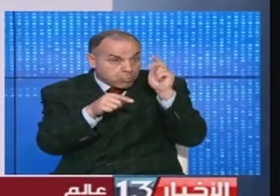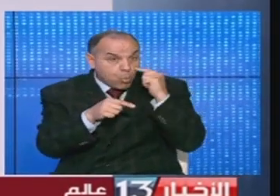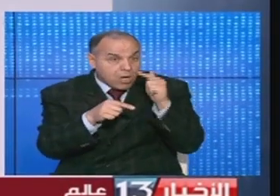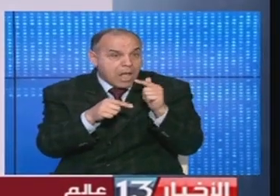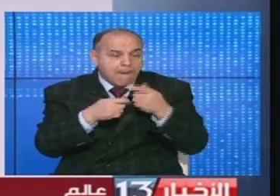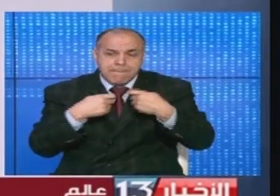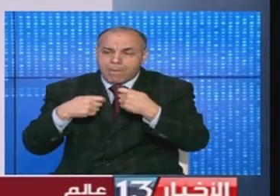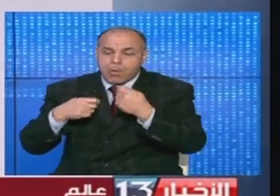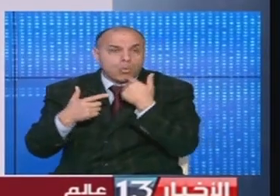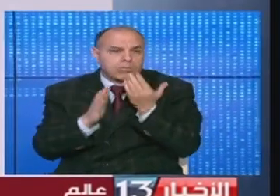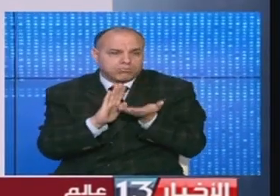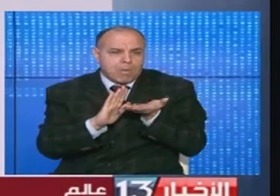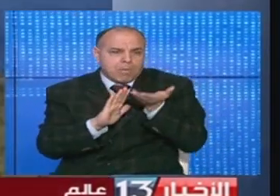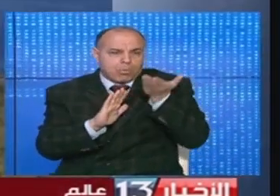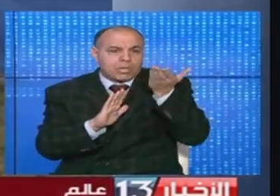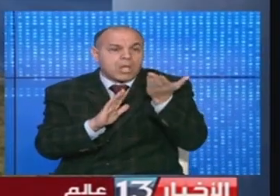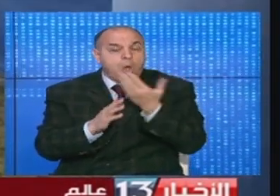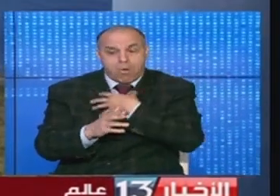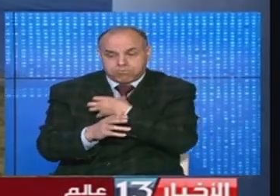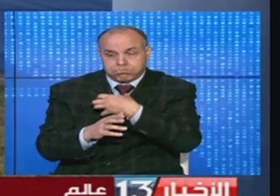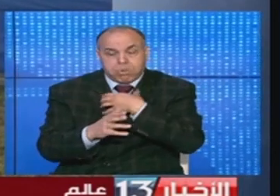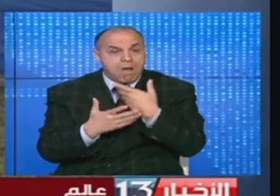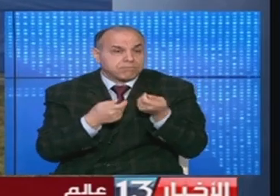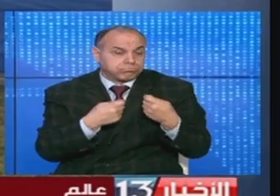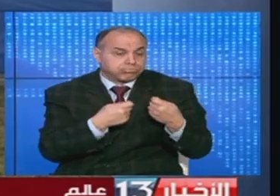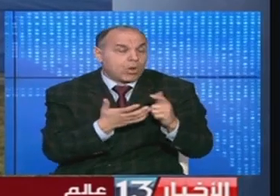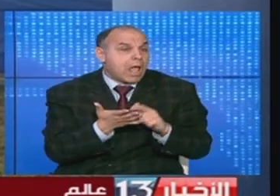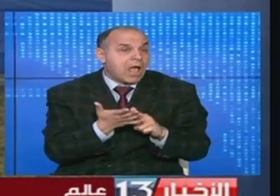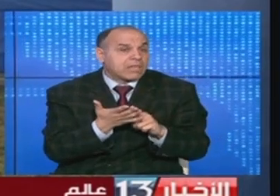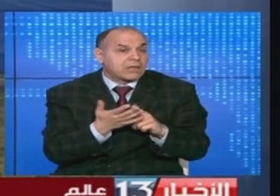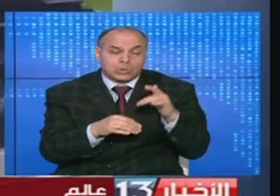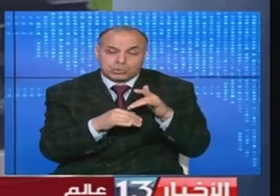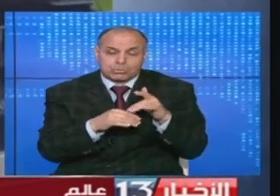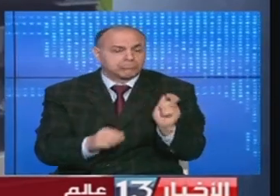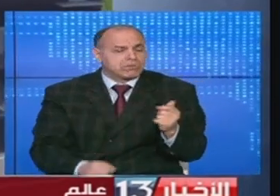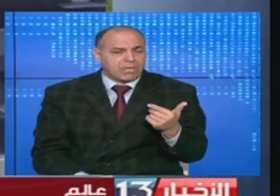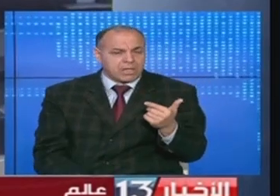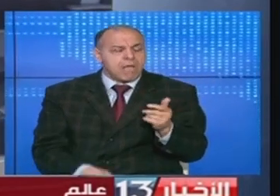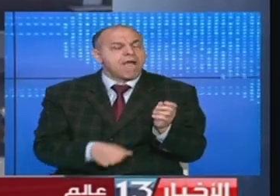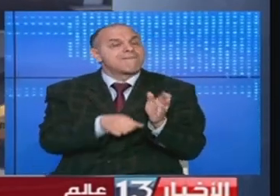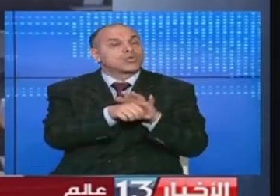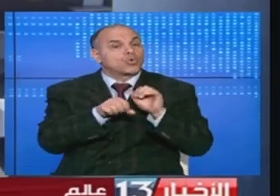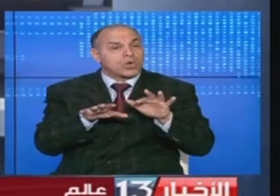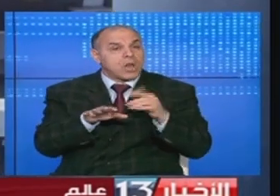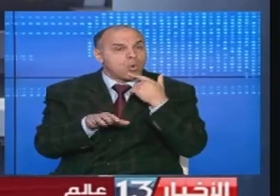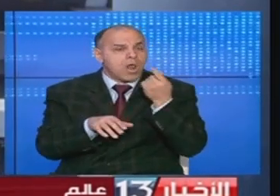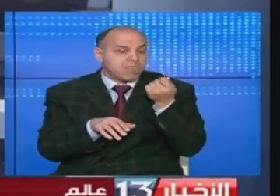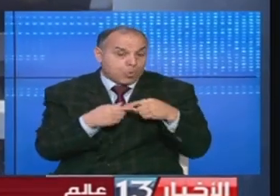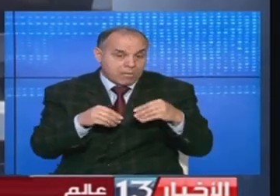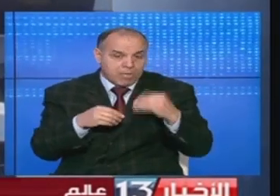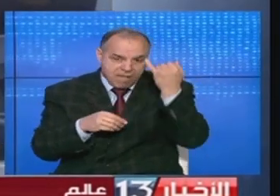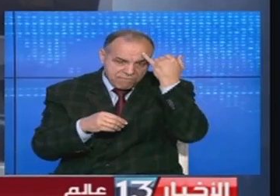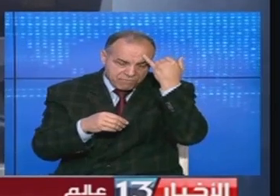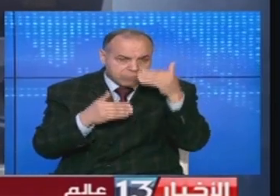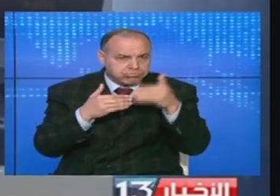عمليه البيع تتصاعد وان المستثمرين يبيعون حتى الاصول التي لن تتاثر بشكل كبير بفيروس كورونا بفعل الظهر وفكره